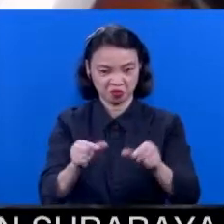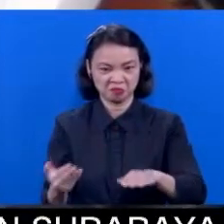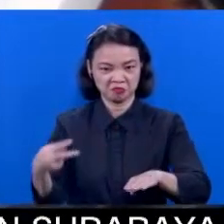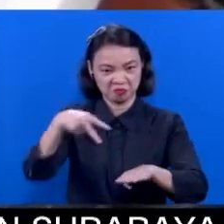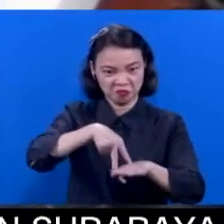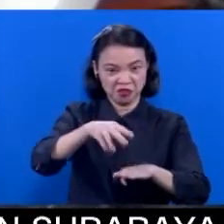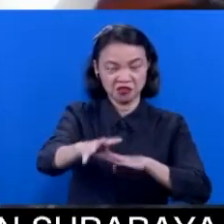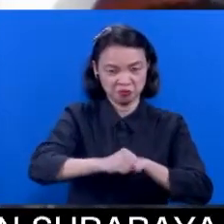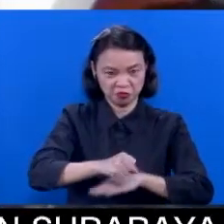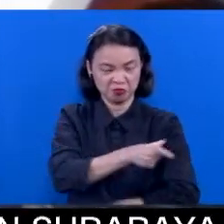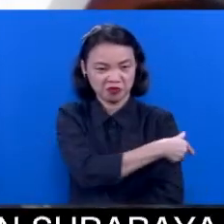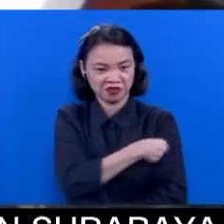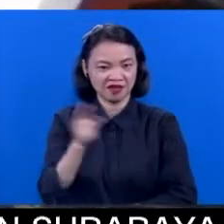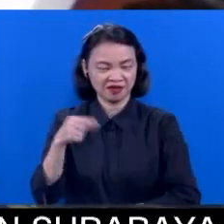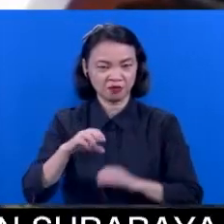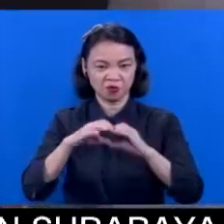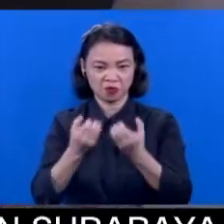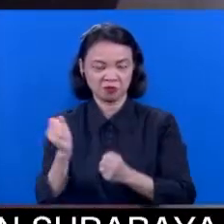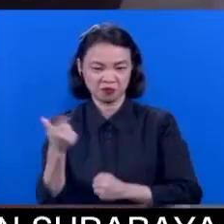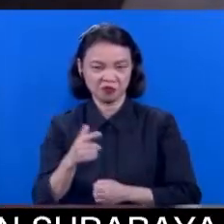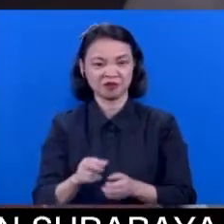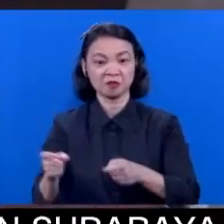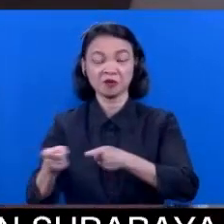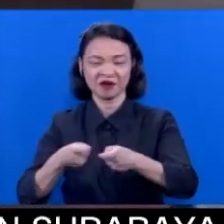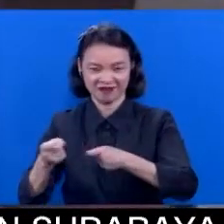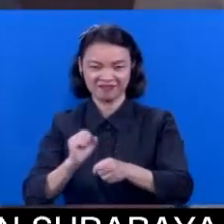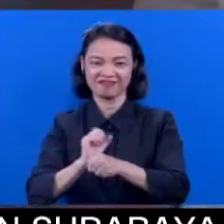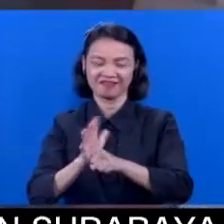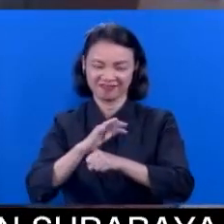dijemput petugas dari gugus tugas percepatan penanganan COVID-19 Ponorogo.